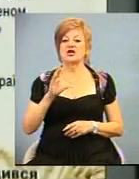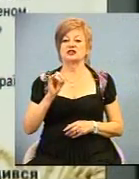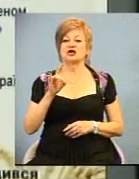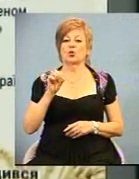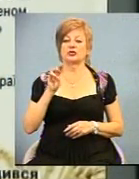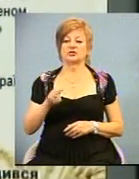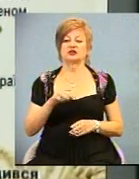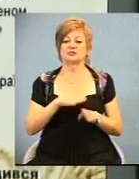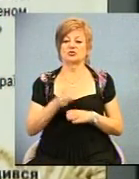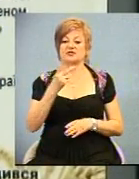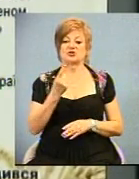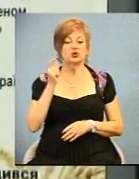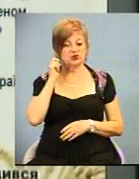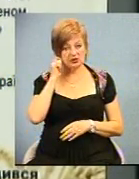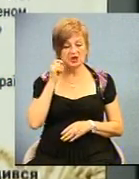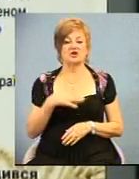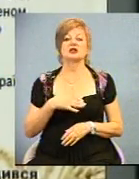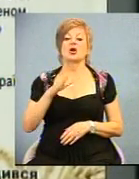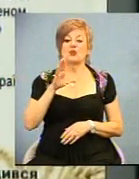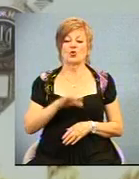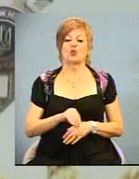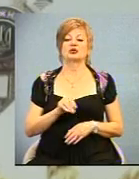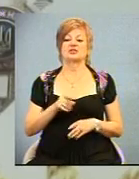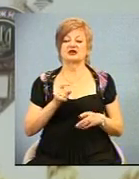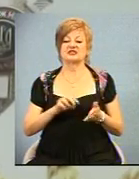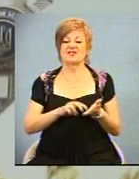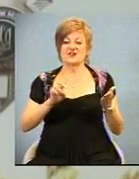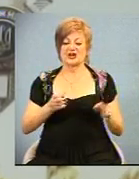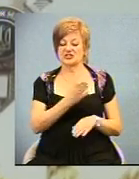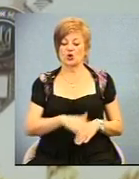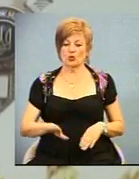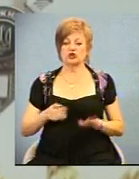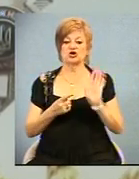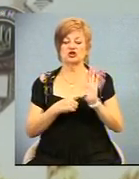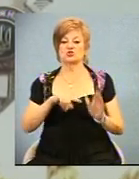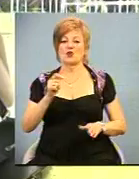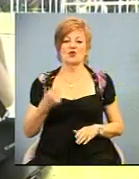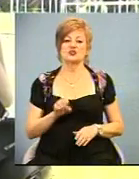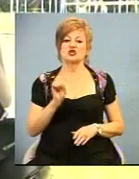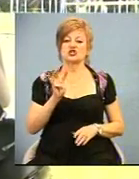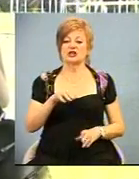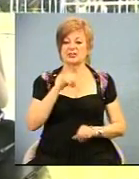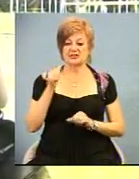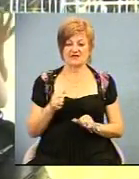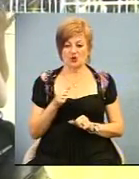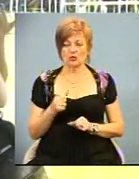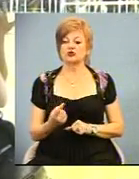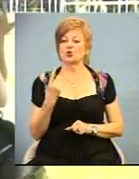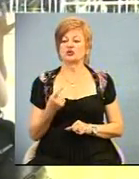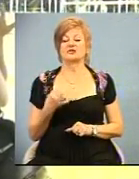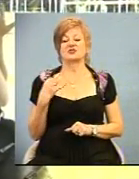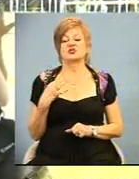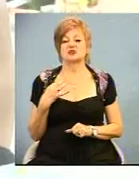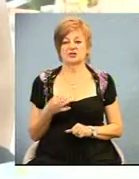виповнилося 21 рік, загинув під час виходу з оточення у Південному котлі 6 серпня 2014 року. Єдиного сина